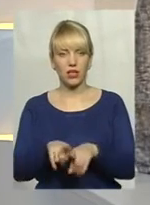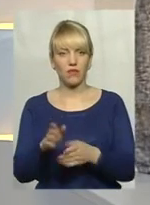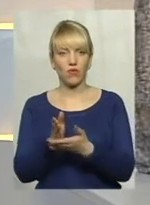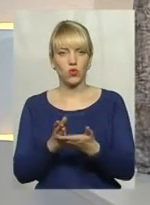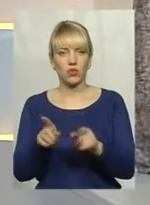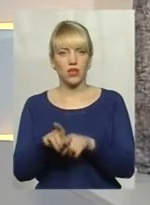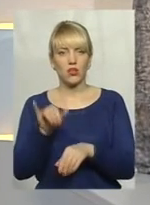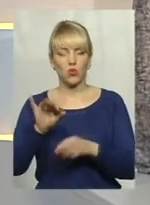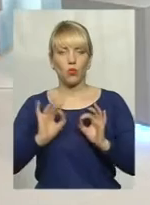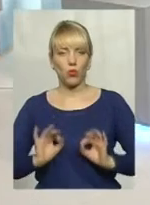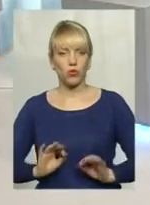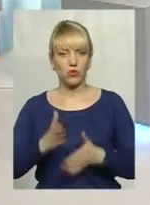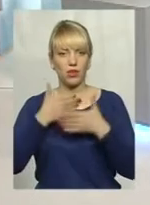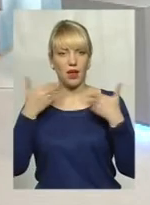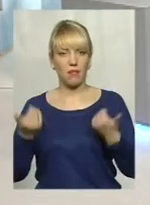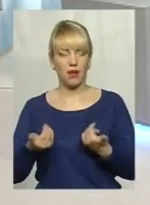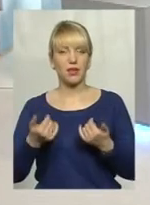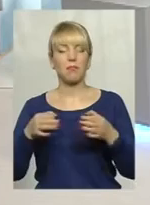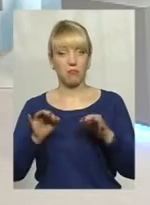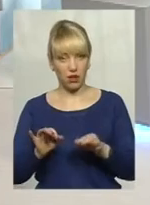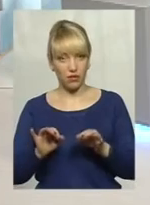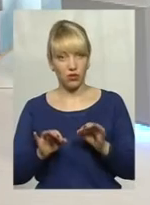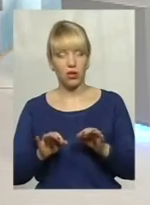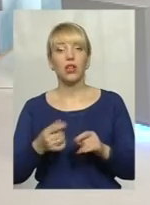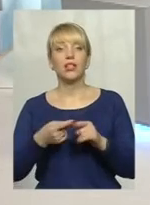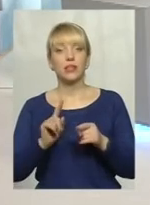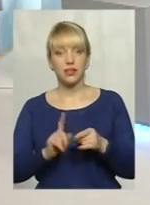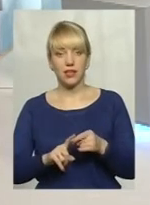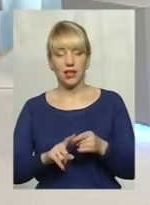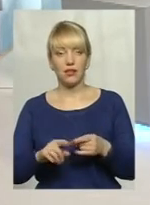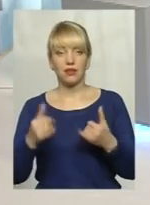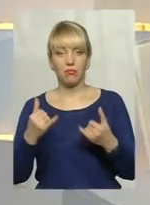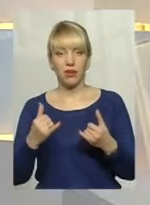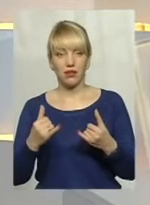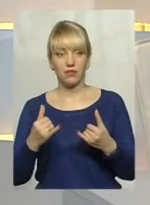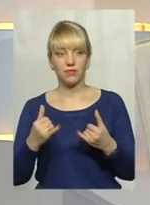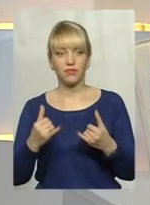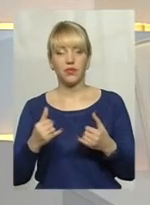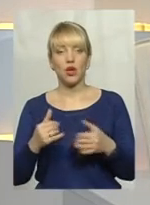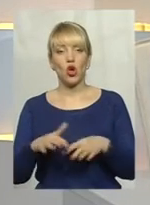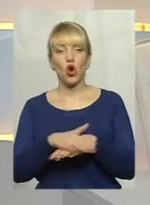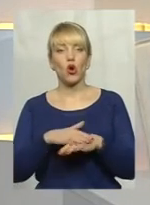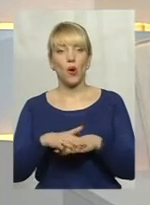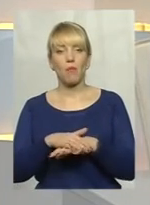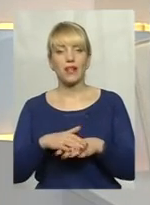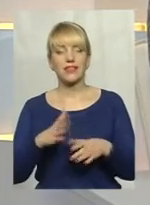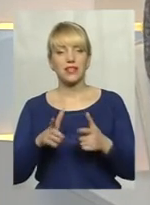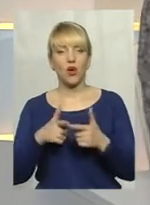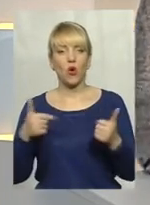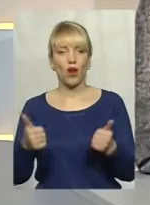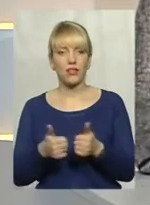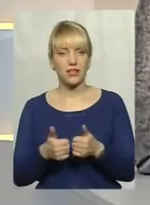я розумію, немає, правильно? Тобто тепер це лише, як ви зазначили, громадські